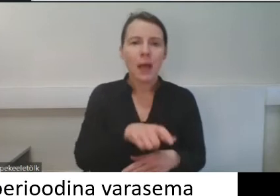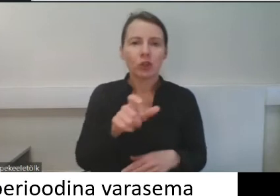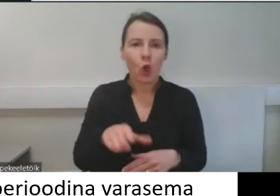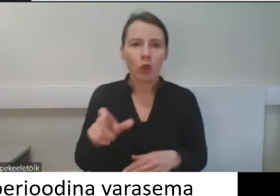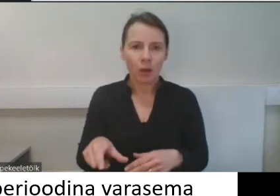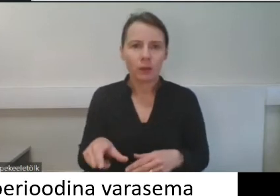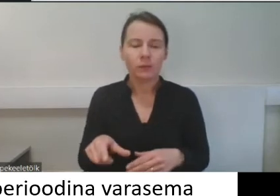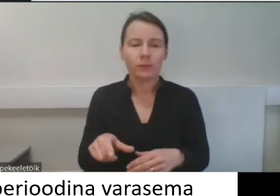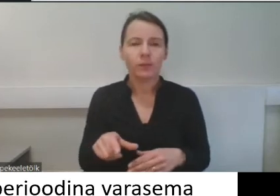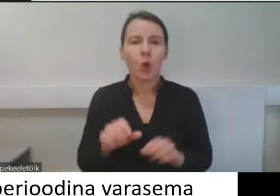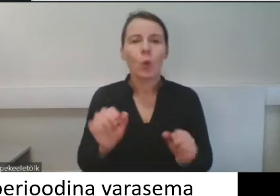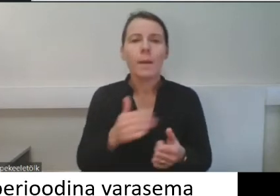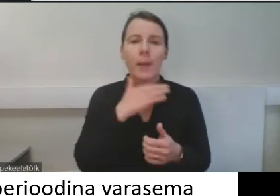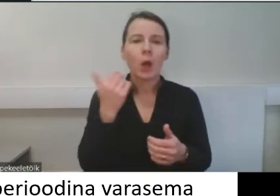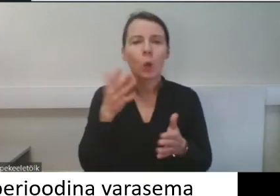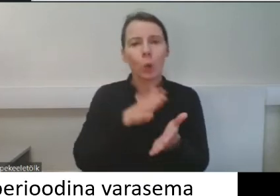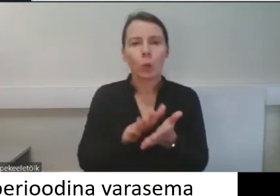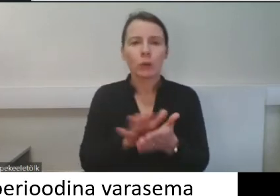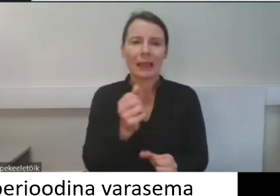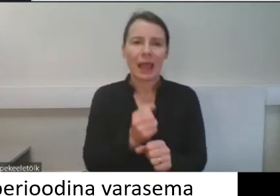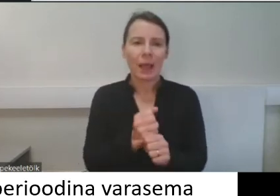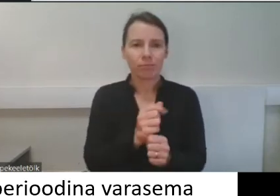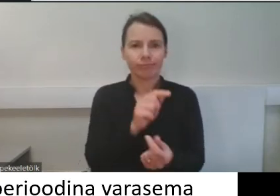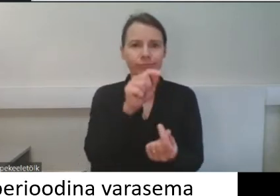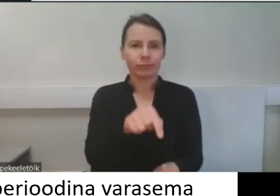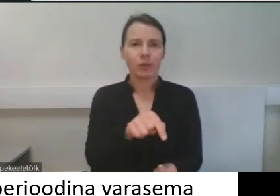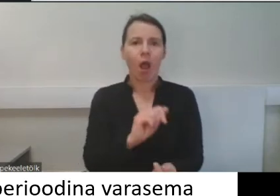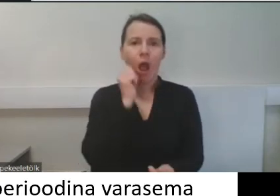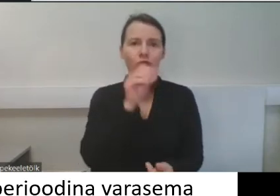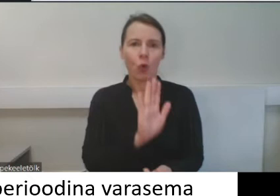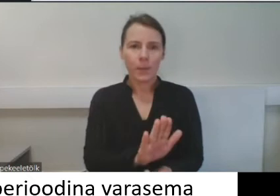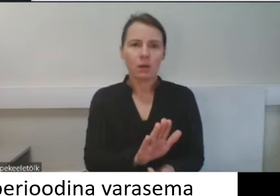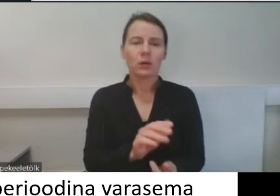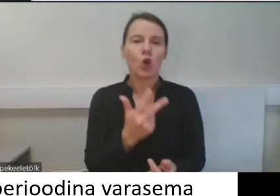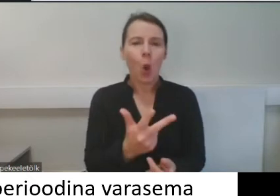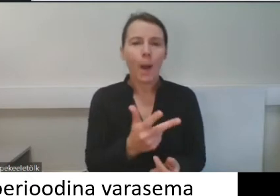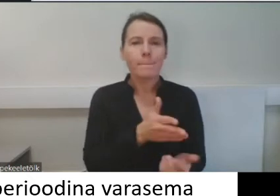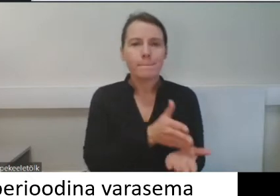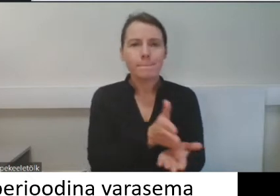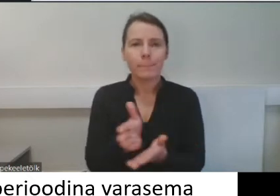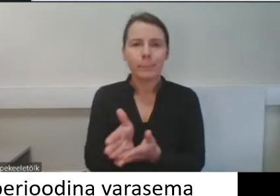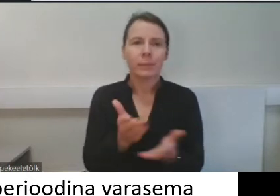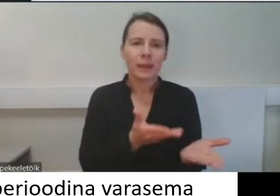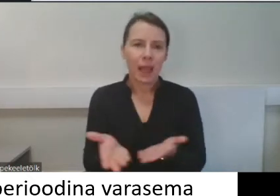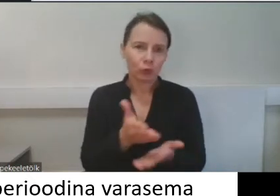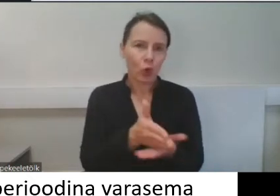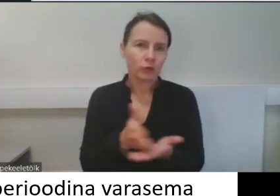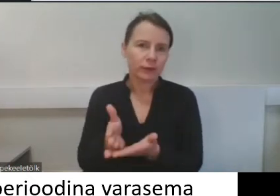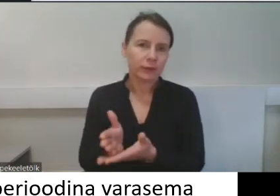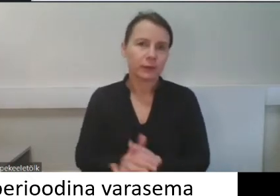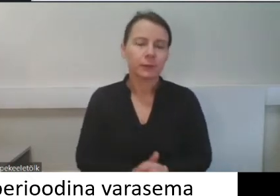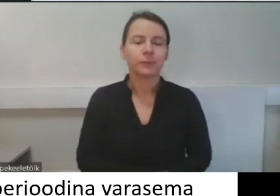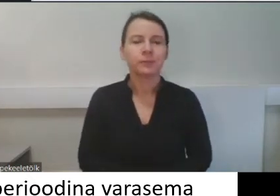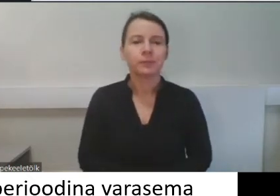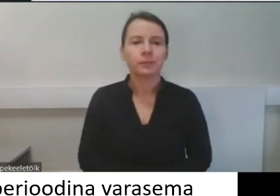siis teenuste infot saada. Esitajaks jällegi Sotsiaalministeerium valida ja siis aruande